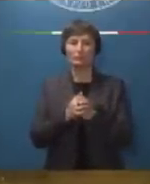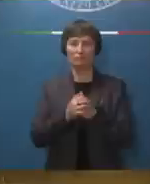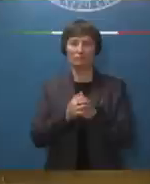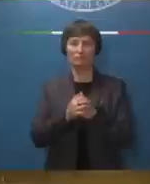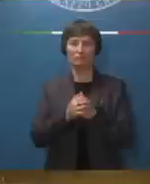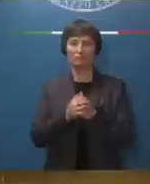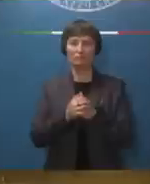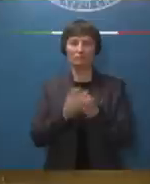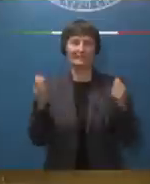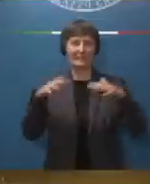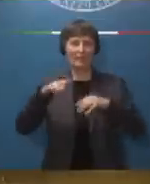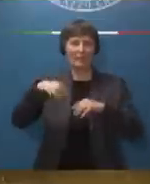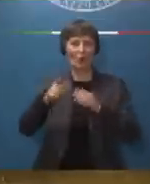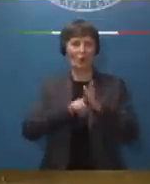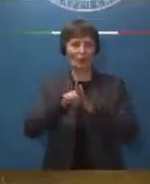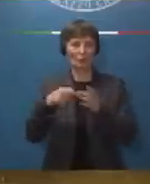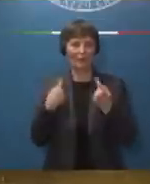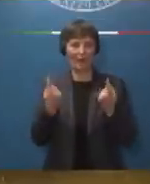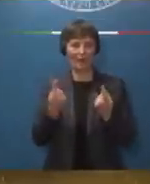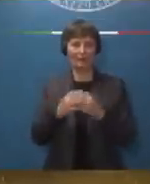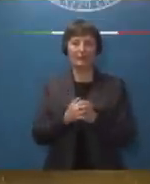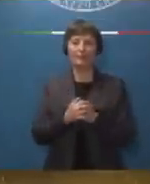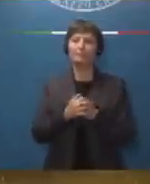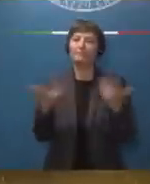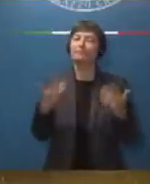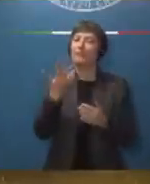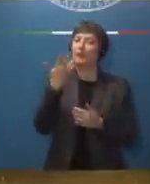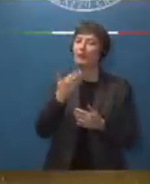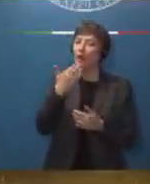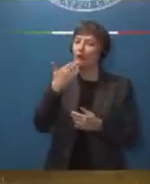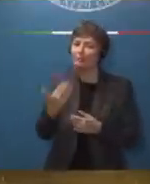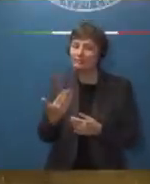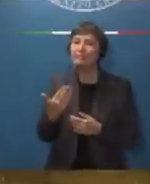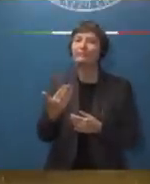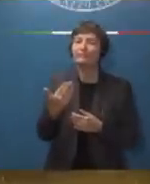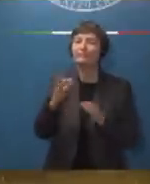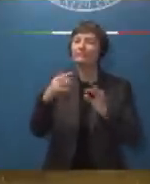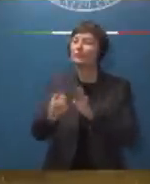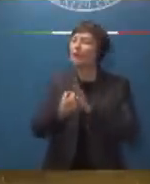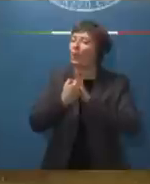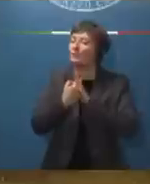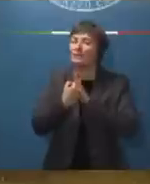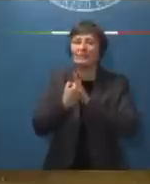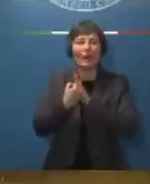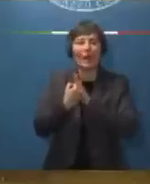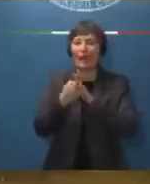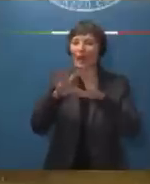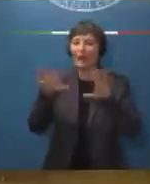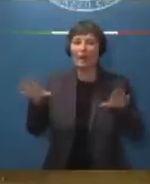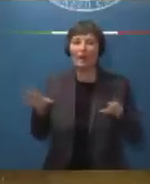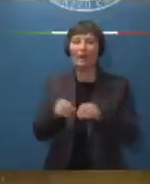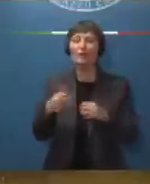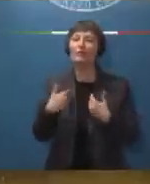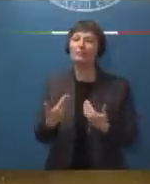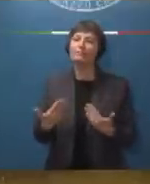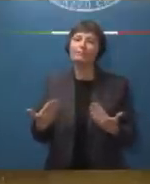risultati del Napoli Allora voglio ringraziare per tutto il sostegno auguriamo più